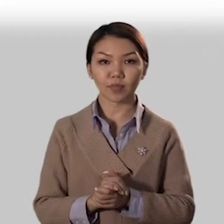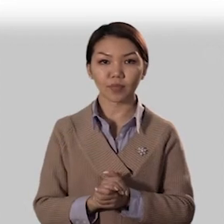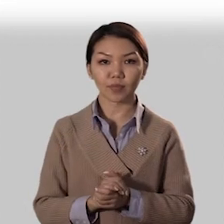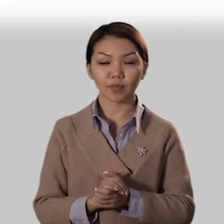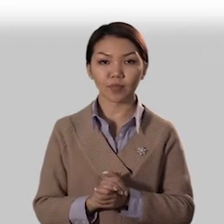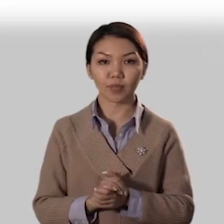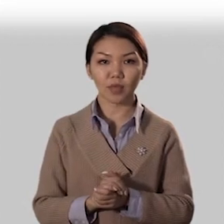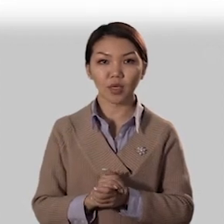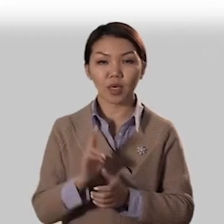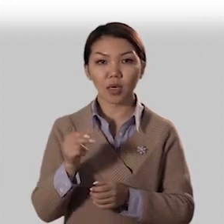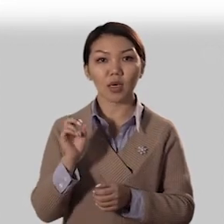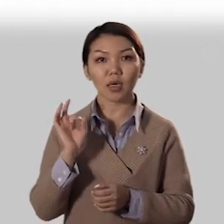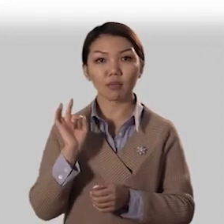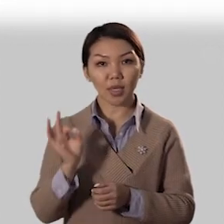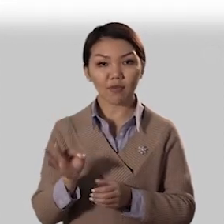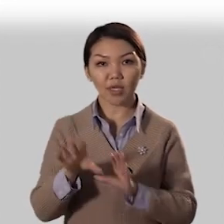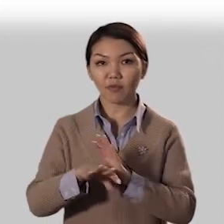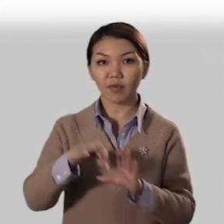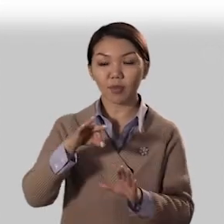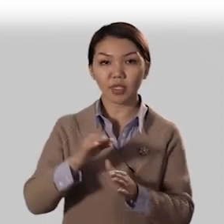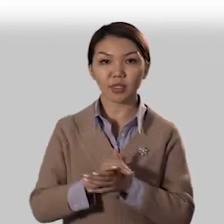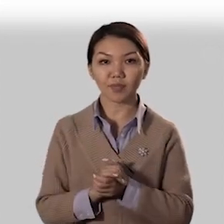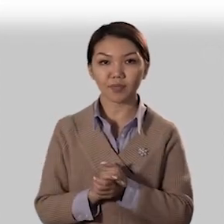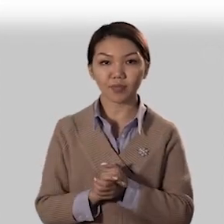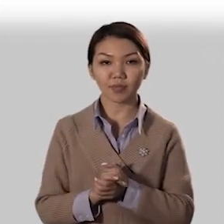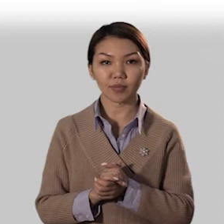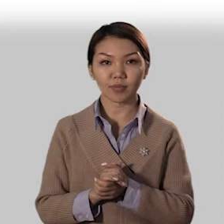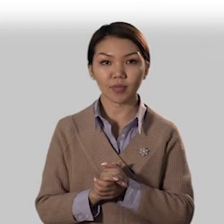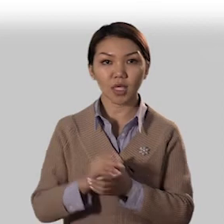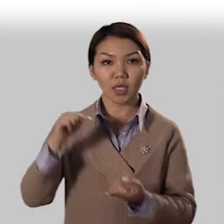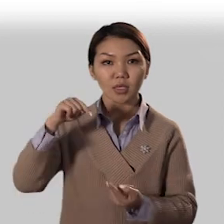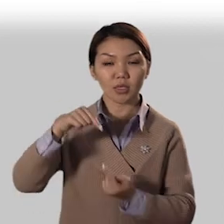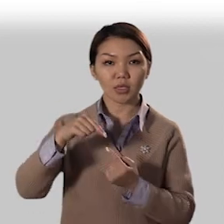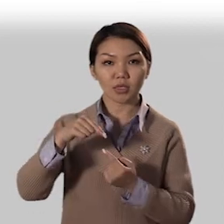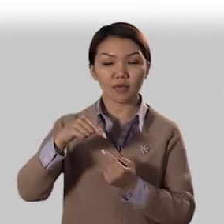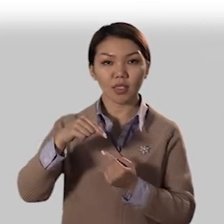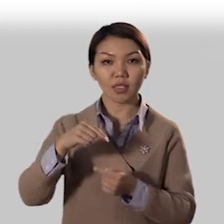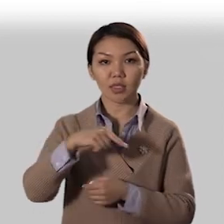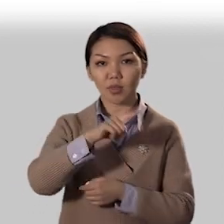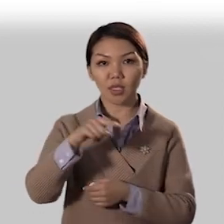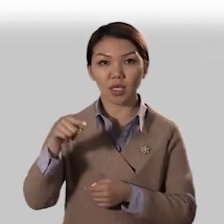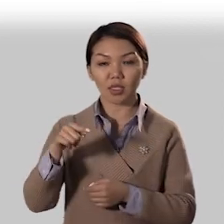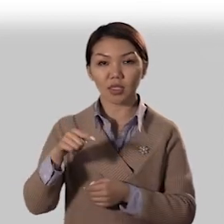как правильно согласовать прилагательным слова тюль